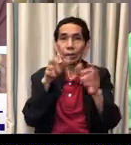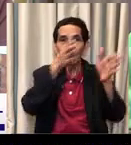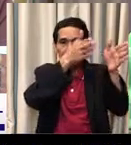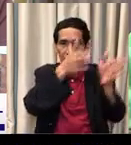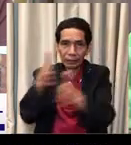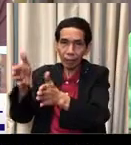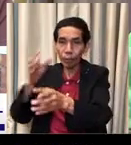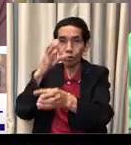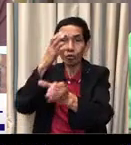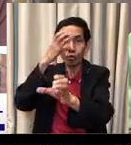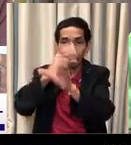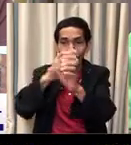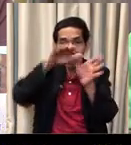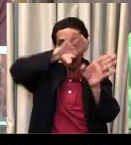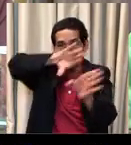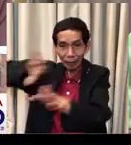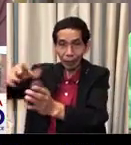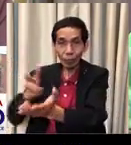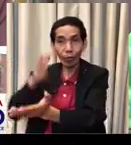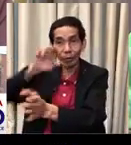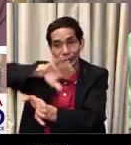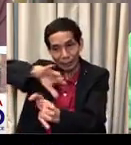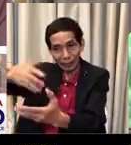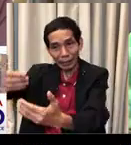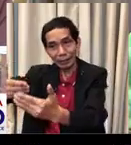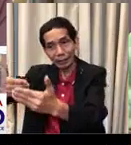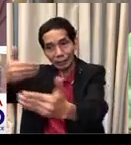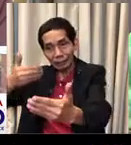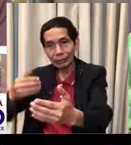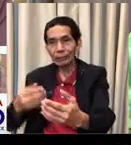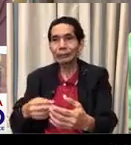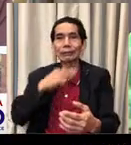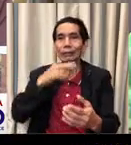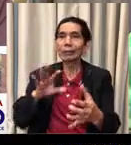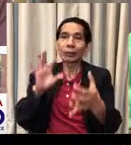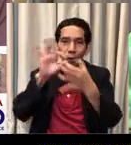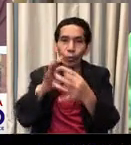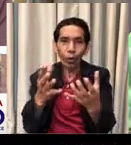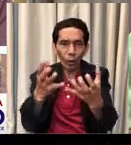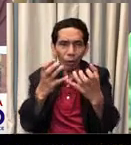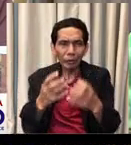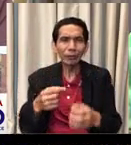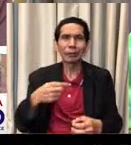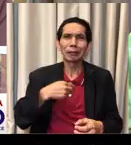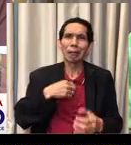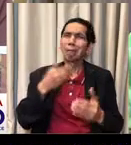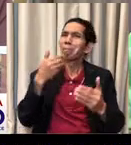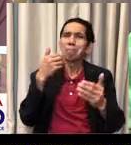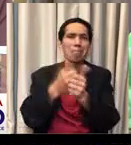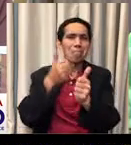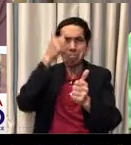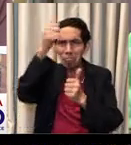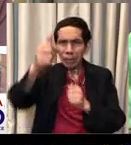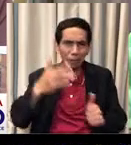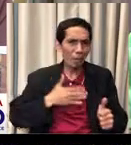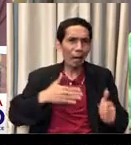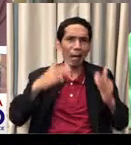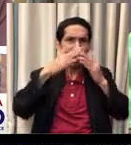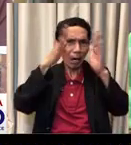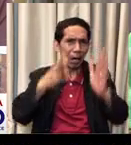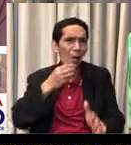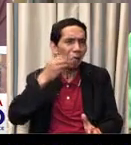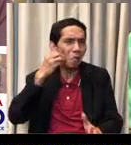mo yung sasakyan mo, hindi ka nakiisa, ang katwiran mo, malayo naman sa amin